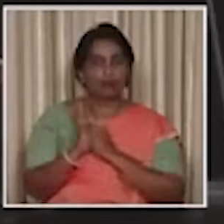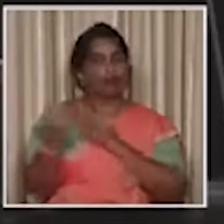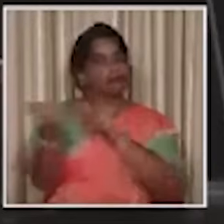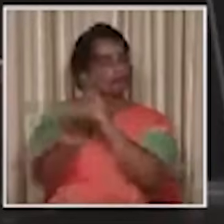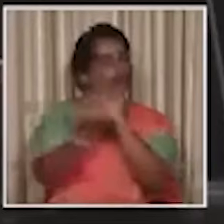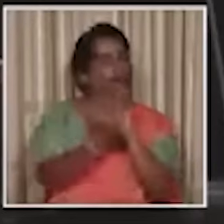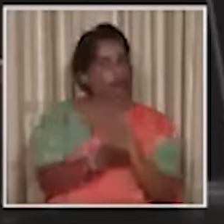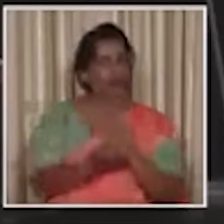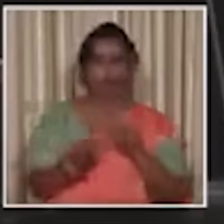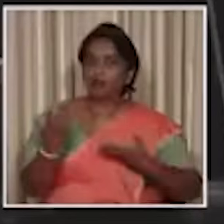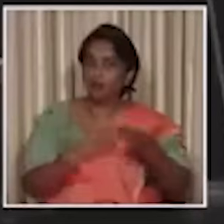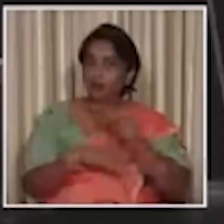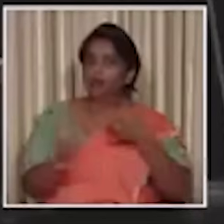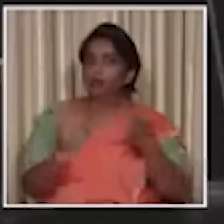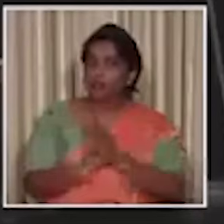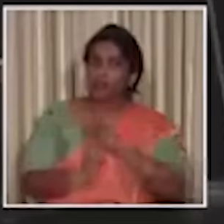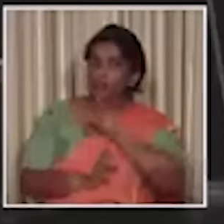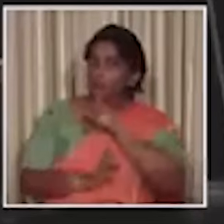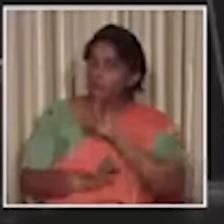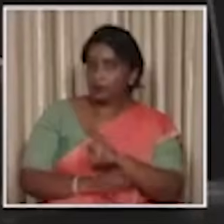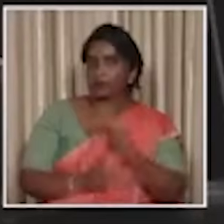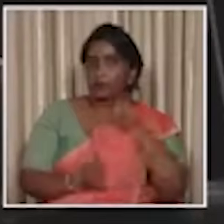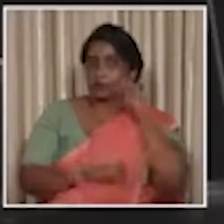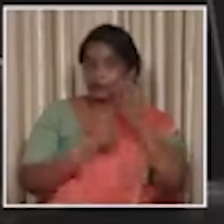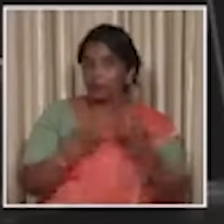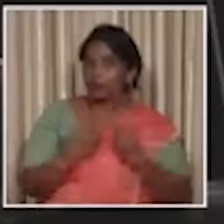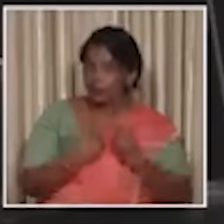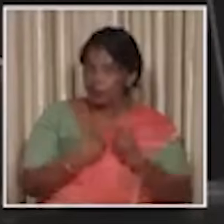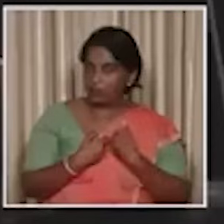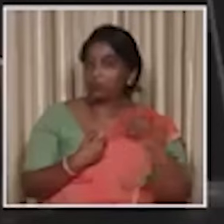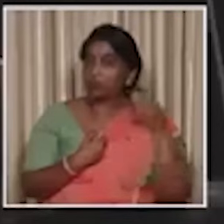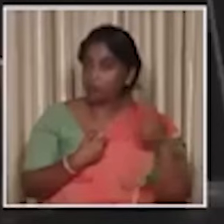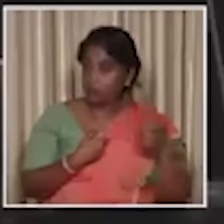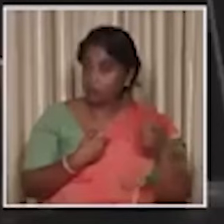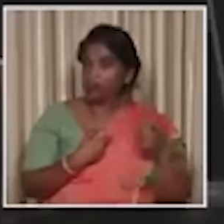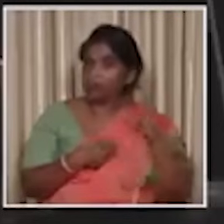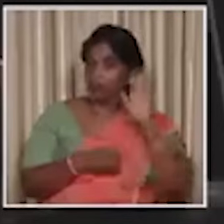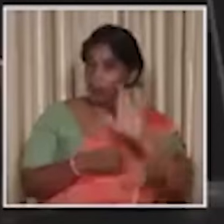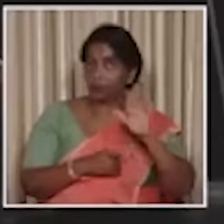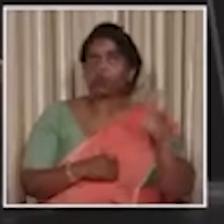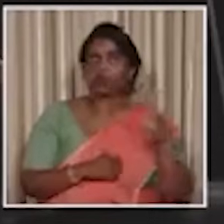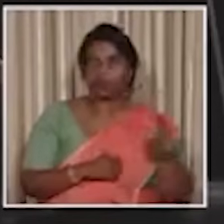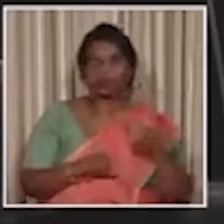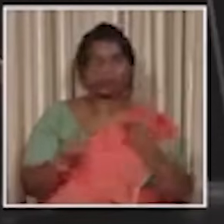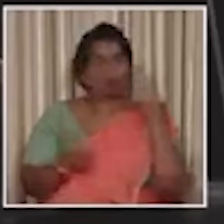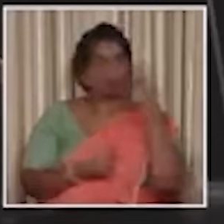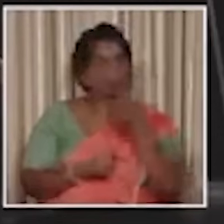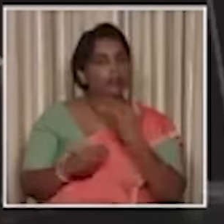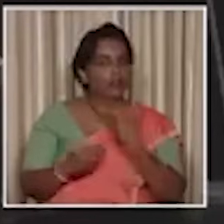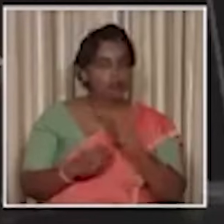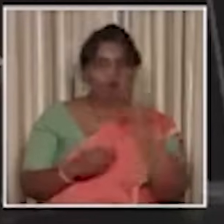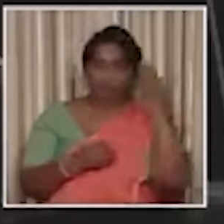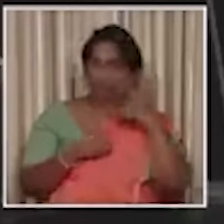எல்லோரும் சேர்ந்து கேட்டோம், எங்களுடைய மக்கள் தங்களுடைய துயிலும் இல்லங்களில் சென்று வணங்குவதற்கு அனுமதியுங்கள் என்று. அவர் அப்பொழுது சொன்னார்,